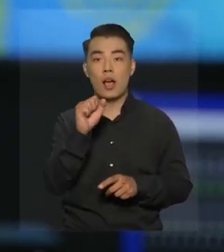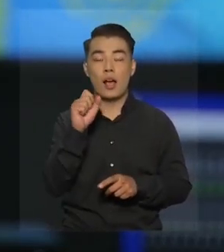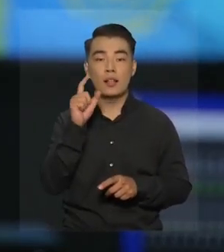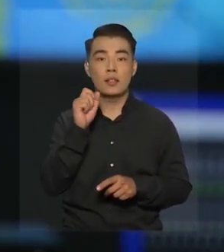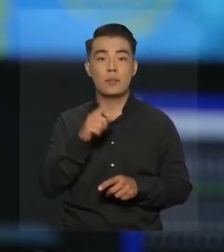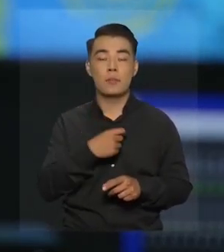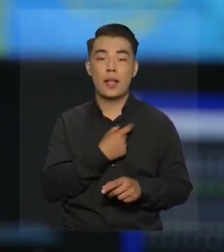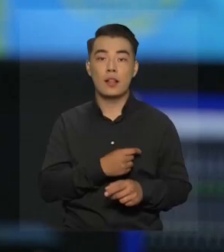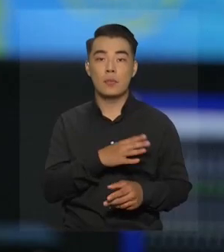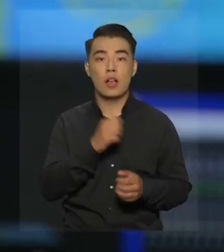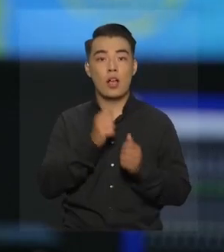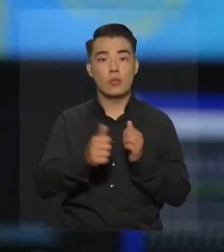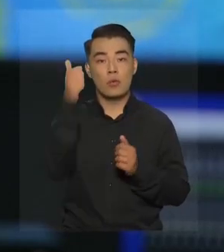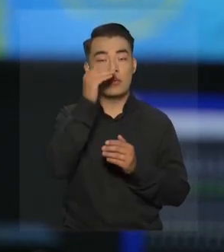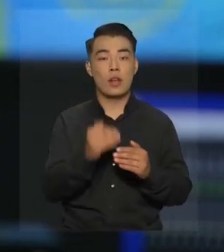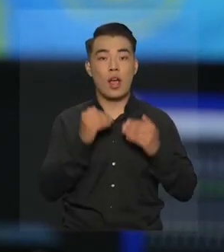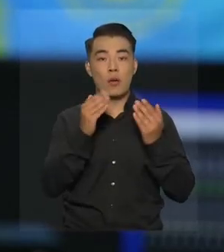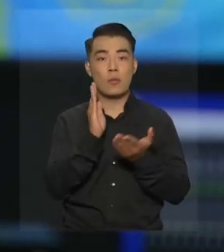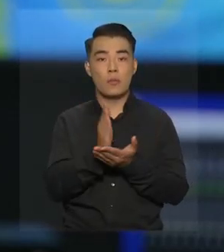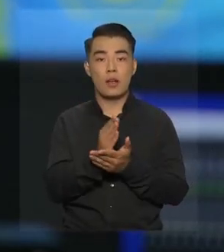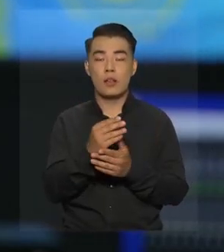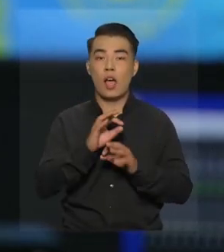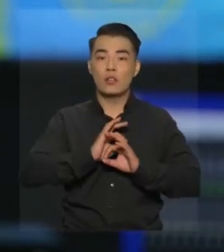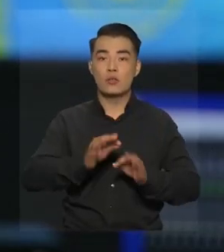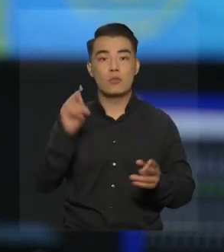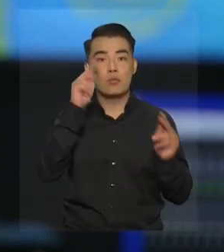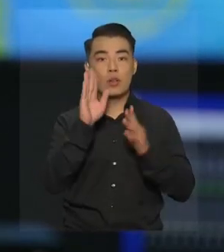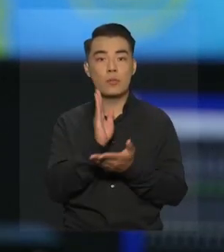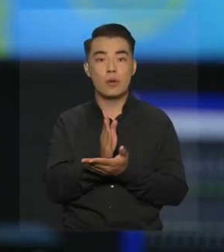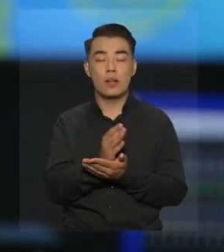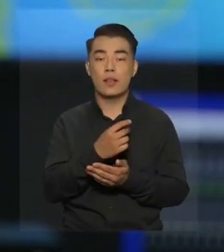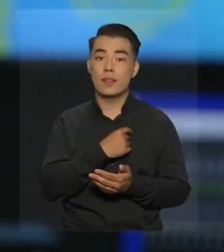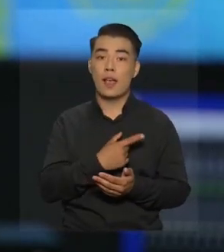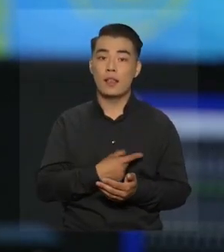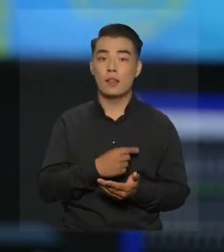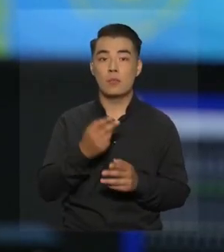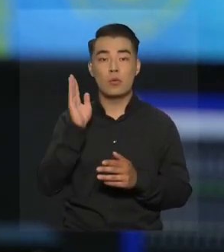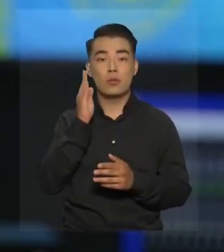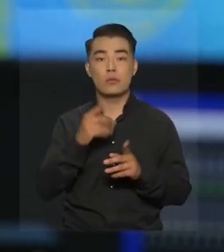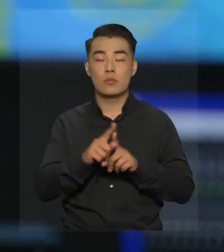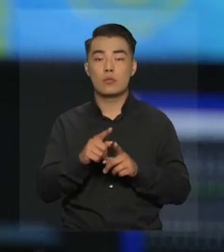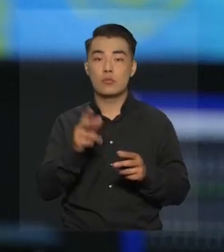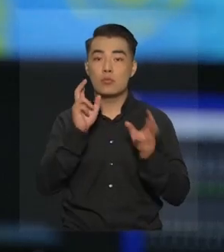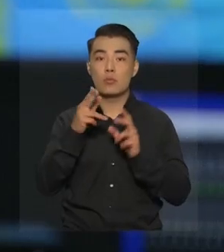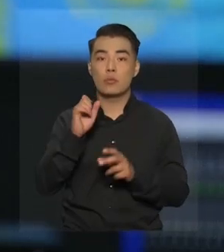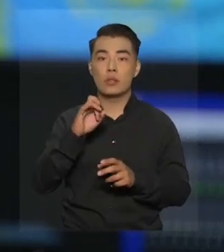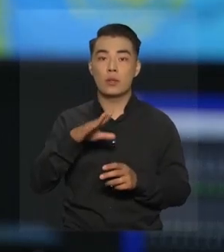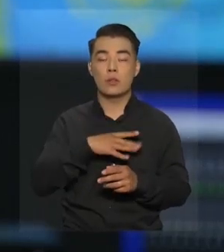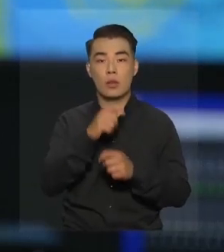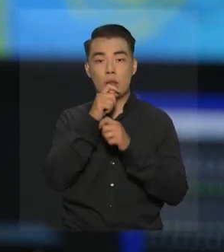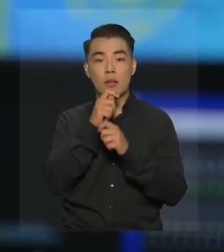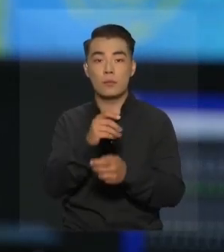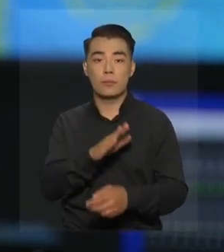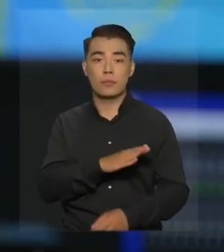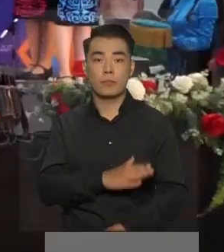С каждым годом в регионе растет число отличников учебы. Нагрудные знаки будущим студентам вручили в торжественной